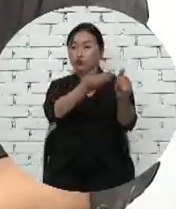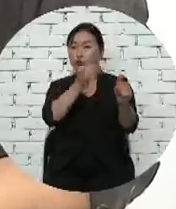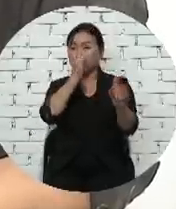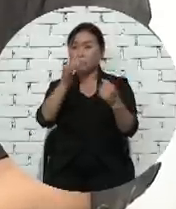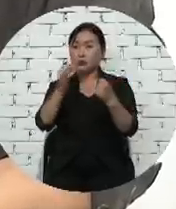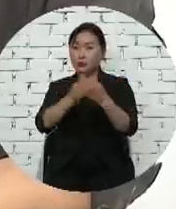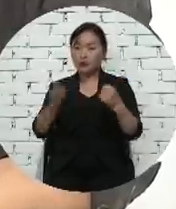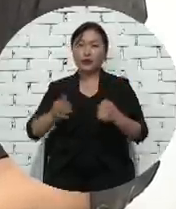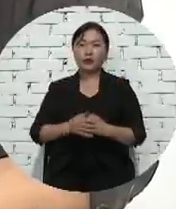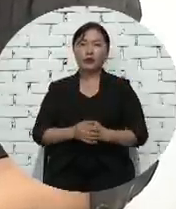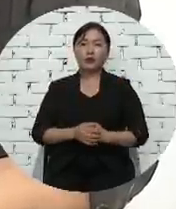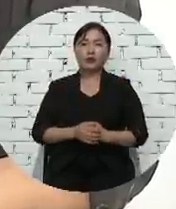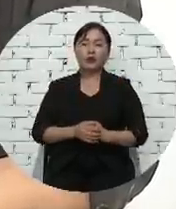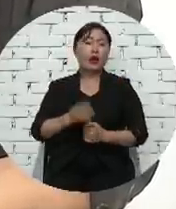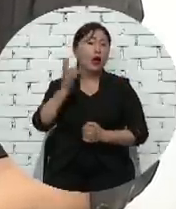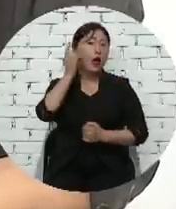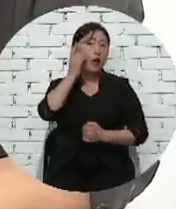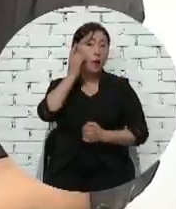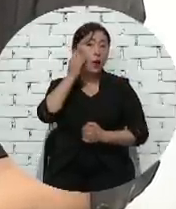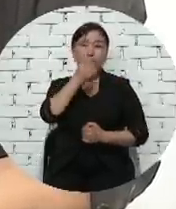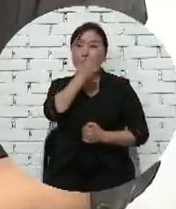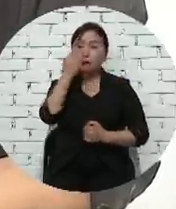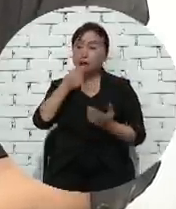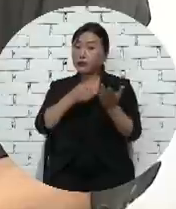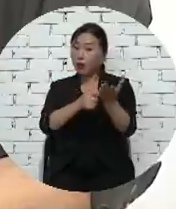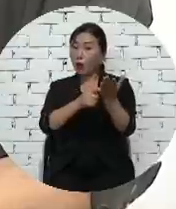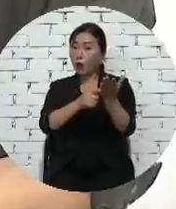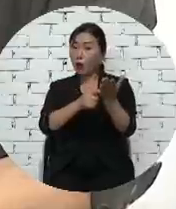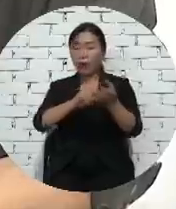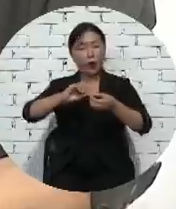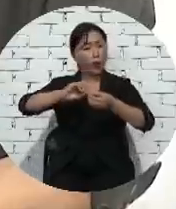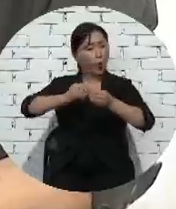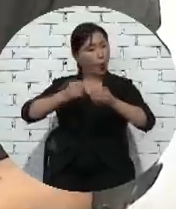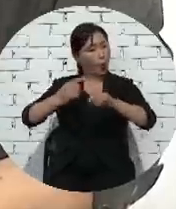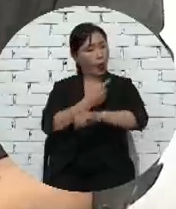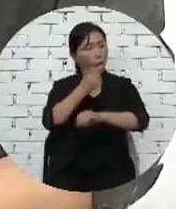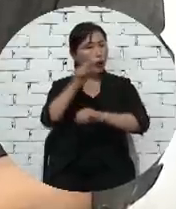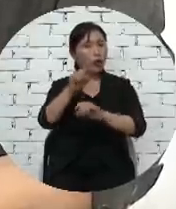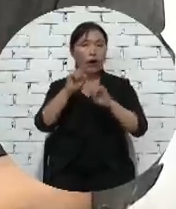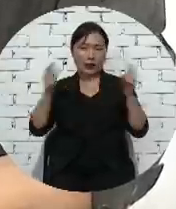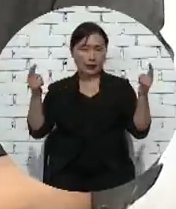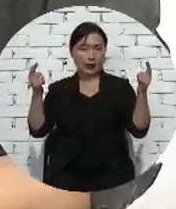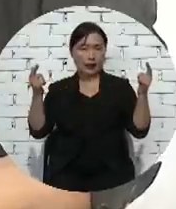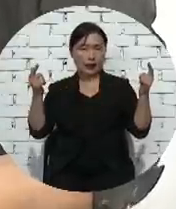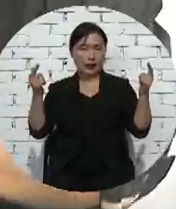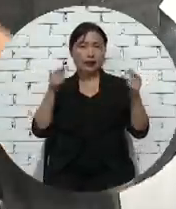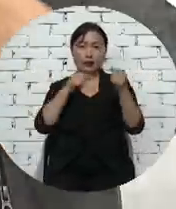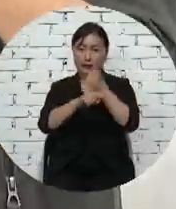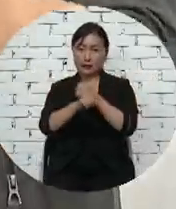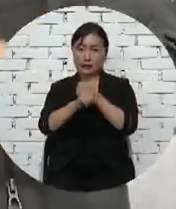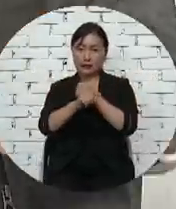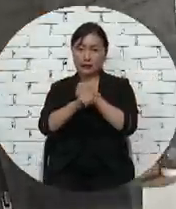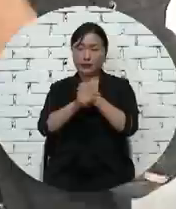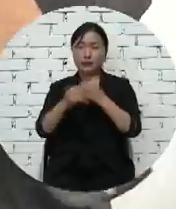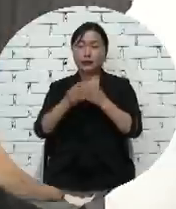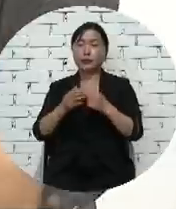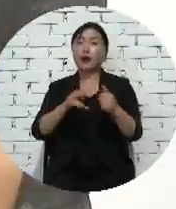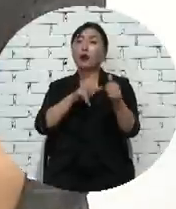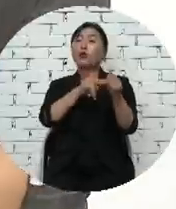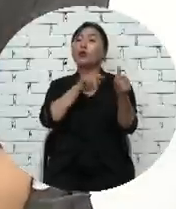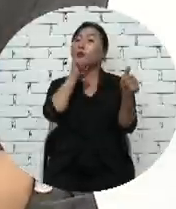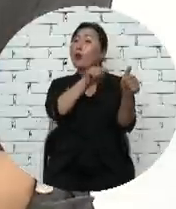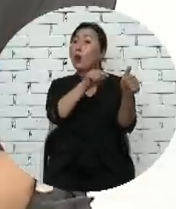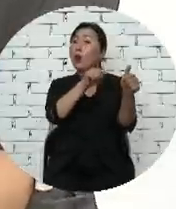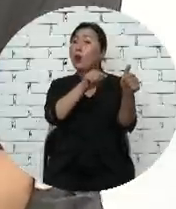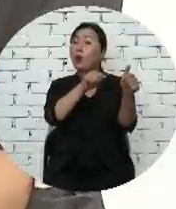그것을 의미한다는 것은 그 핸드폰에 있는 그 증거가 왜곡된 것은 아니다라는 것을 의미한단 말이죠. 그렇다면은 후보께서는 그